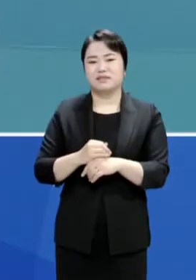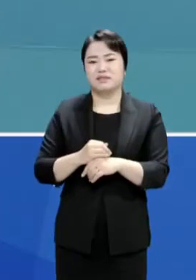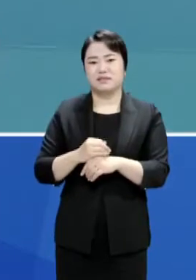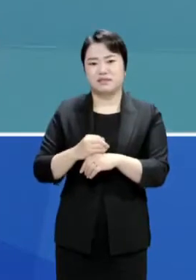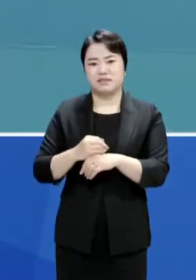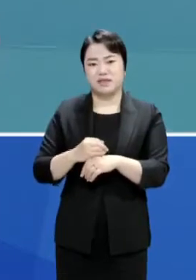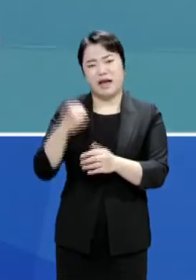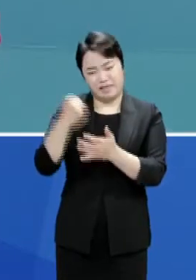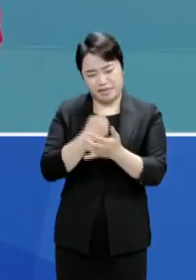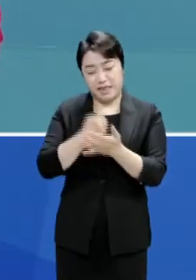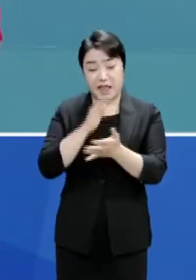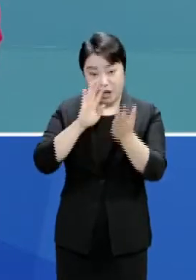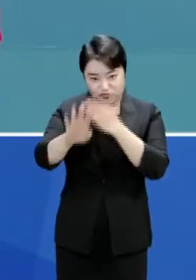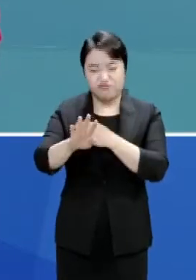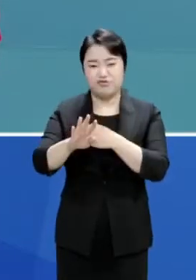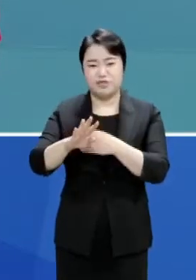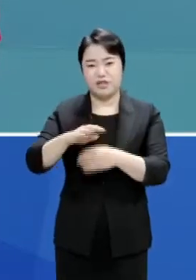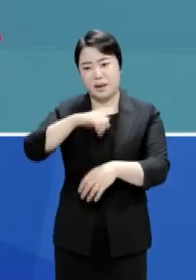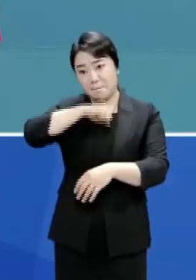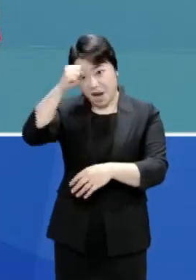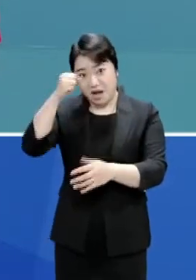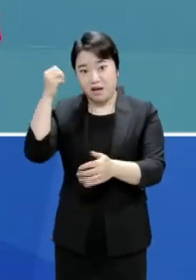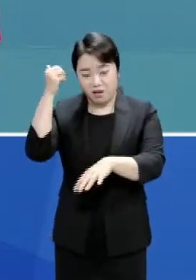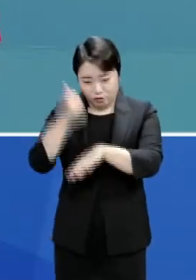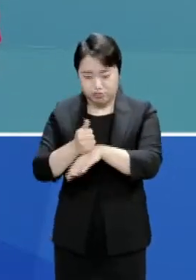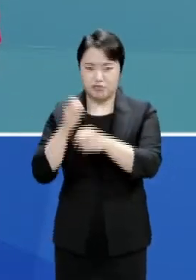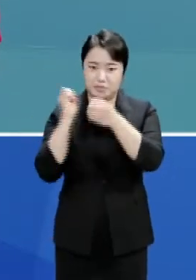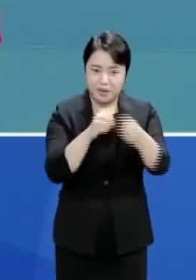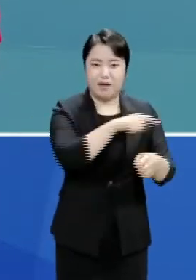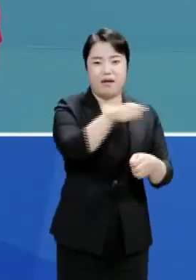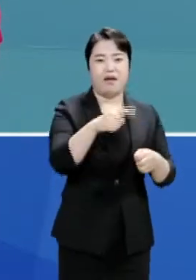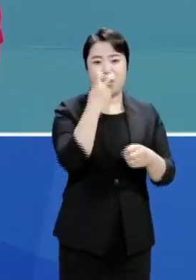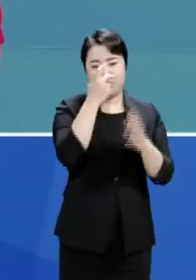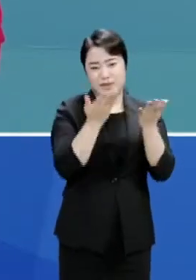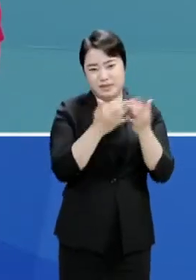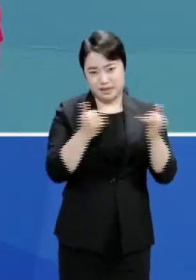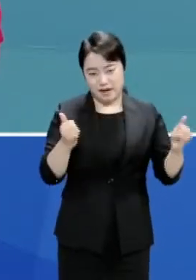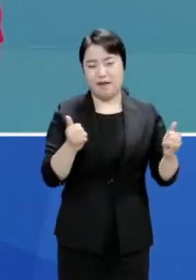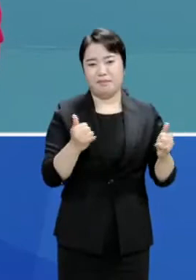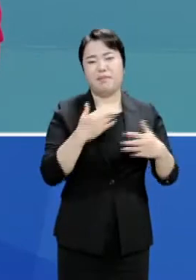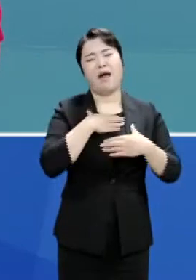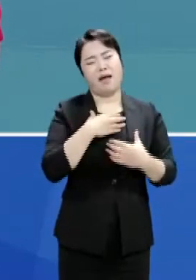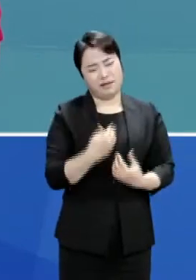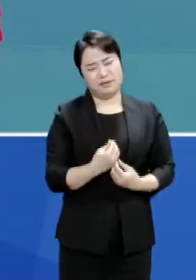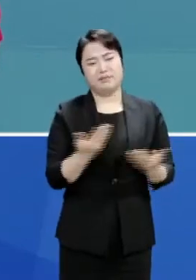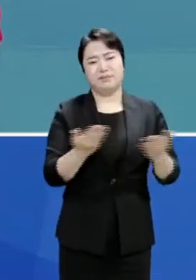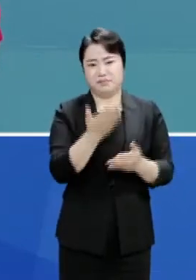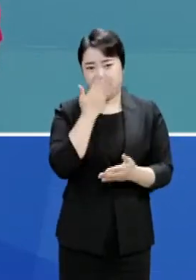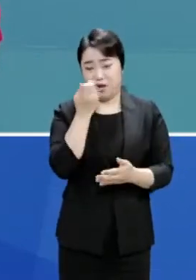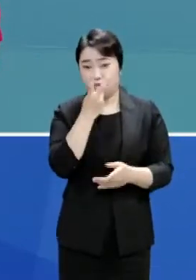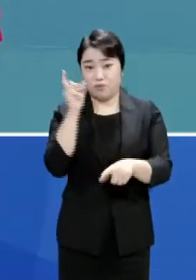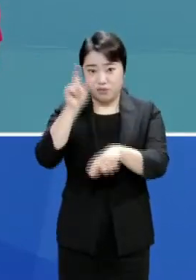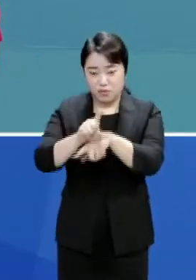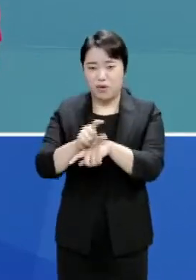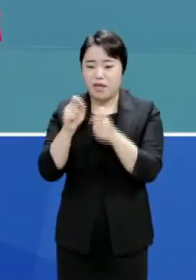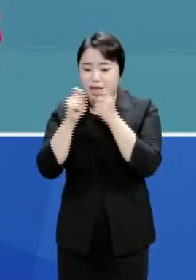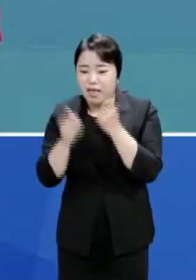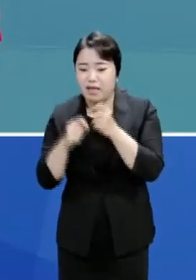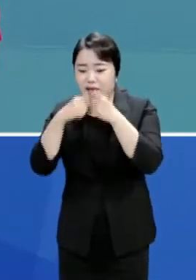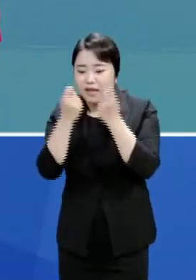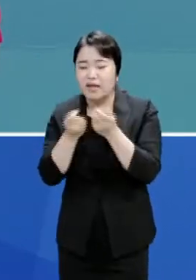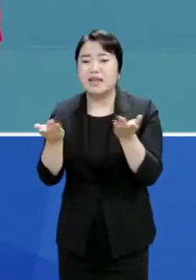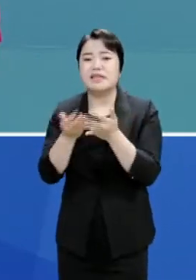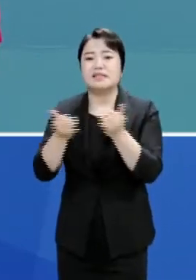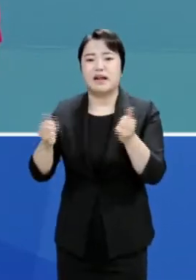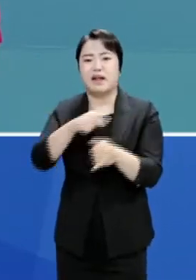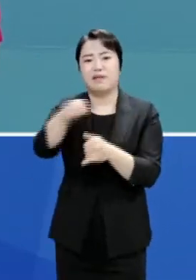안심하고 일할 수 그럼요. 있을 것 같아요. 이 법안이 된다라면은 이두 개의 법안이 된다라면은 경비 노동자뿐만 아니라 우리나라의 그 중소 영세 사업장에서 일하시는